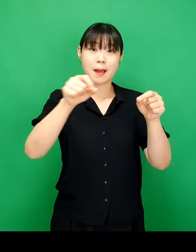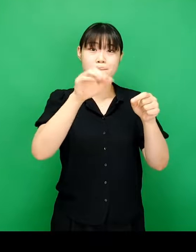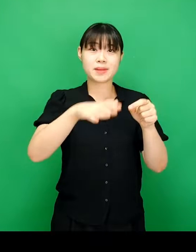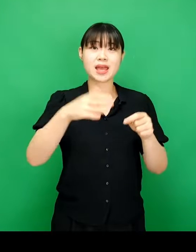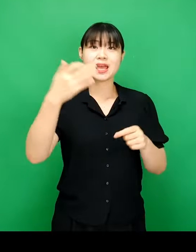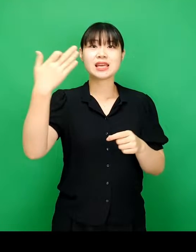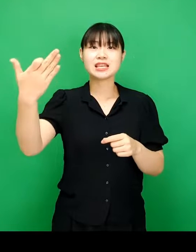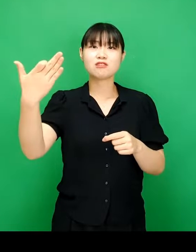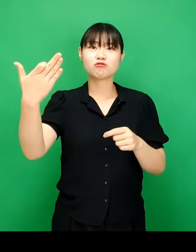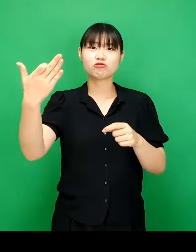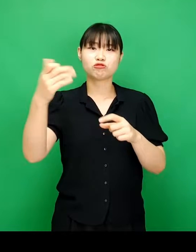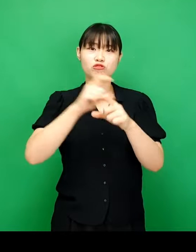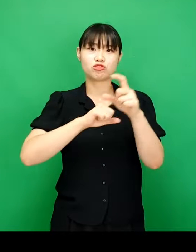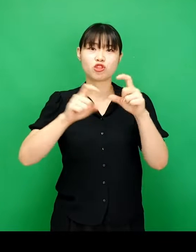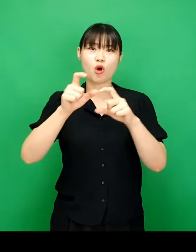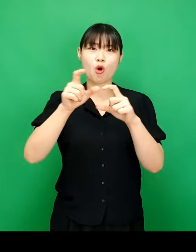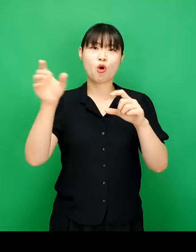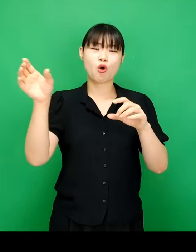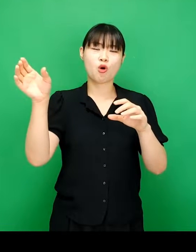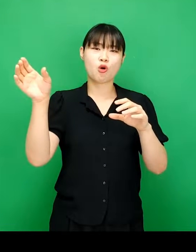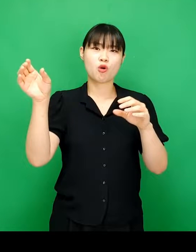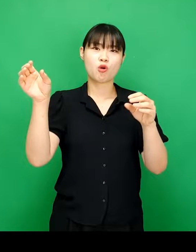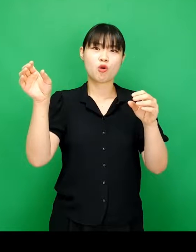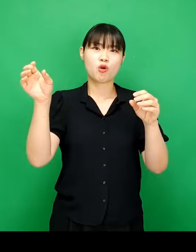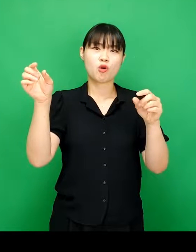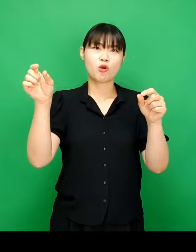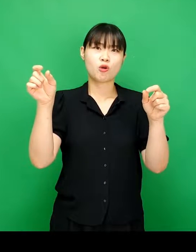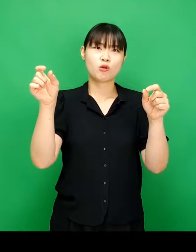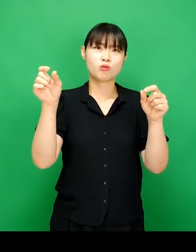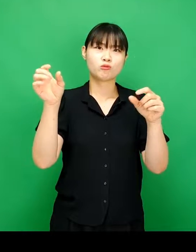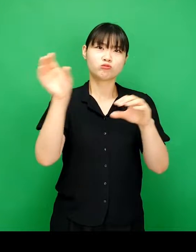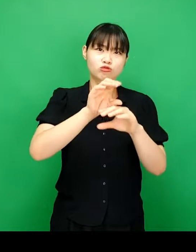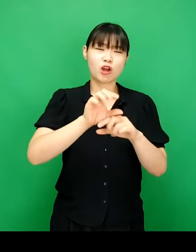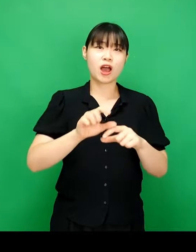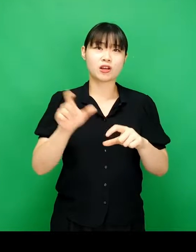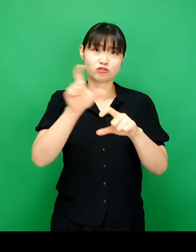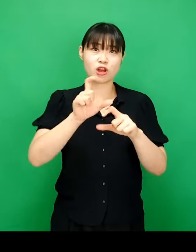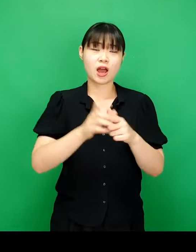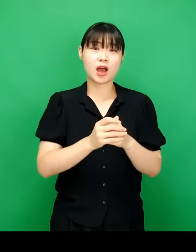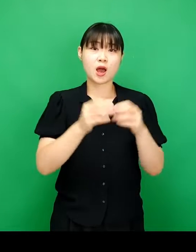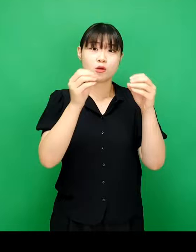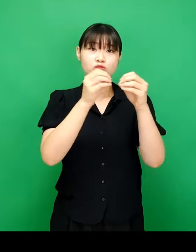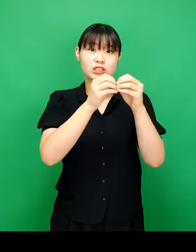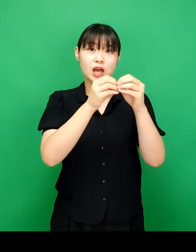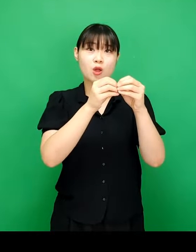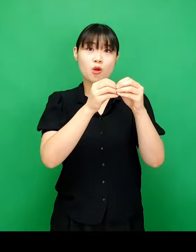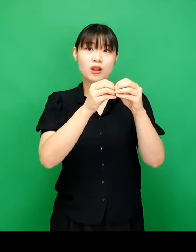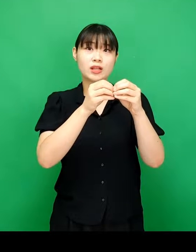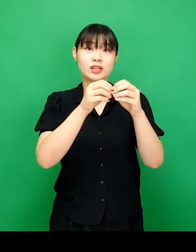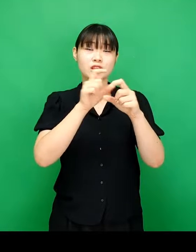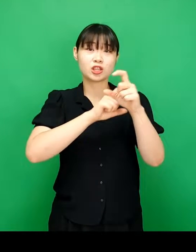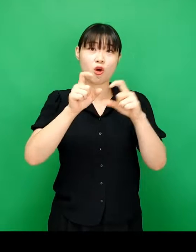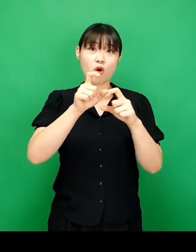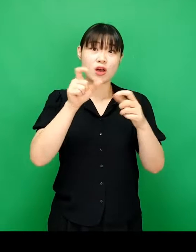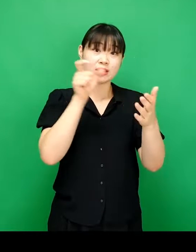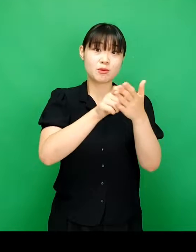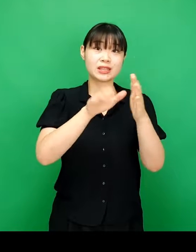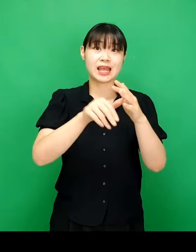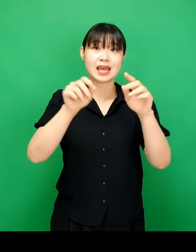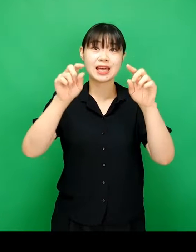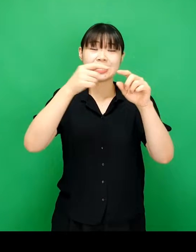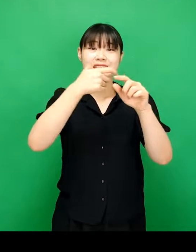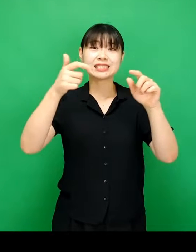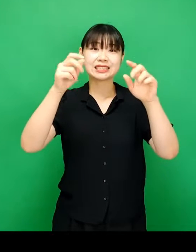생년을 정확하게 표기하기 위해서는 28 앞에 19를 더 붙여야 됩니다. 문자열을 직접 입력할 때는 큰